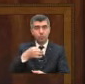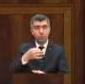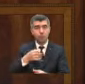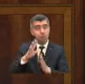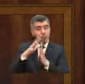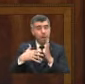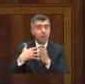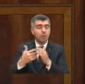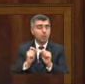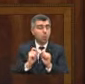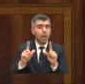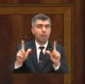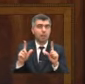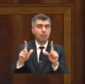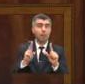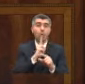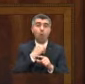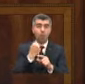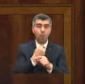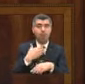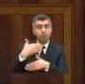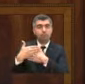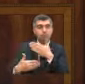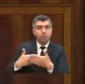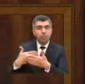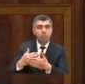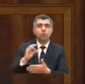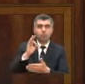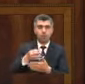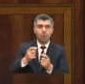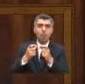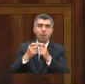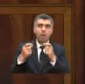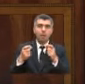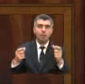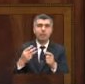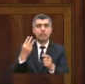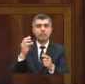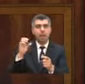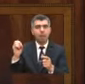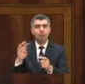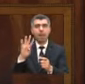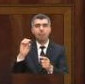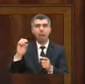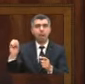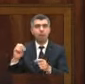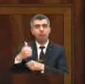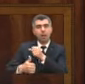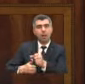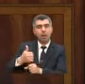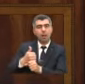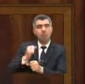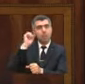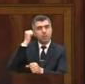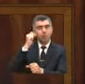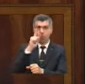على المدى البعيد. دابا الحكومات المقبلة الآن عندها إمكانية توسع تتوصل 3000 و4000 طبيب سنويا في التكوين